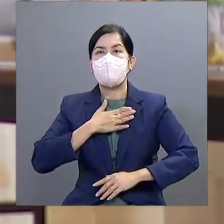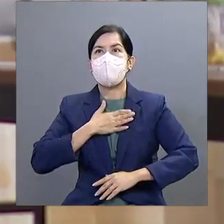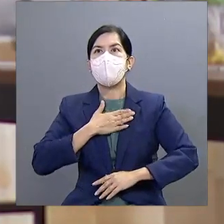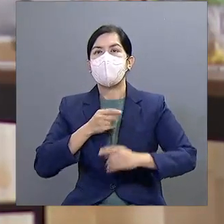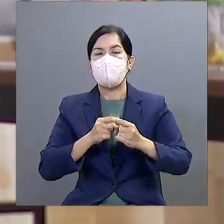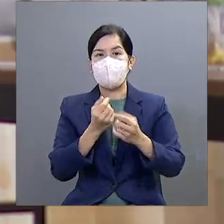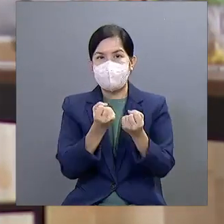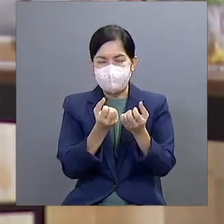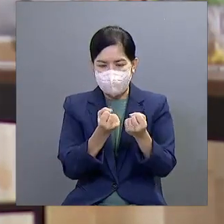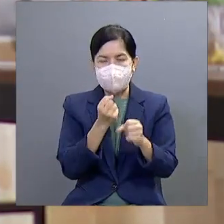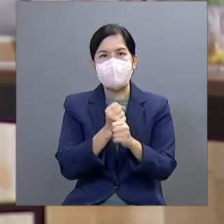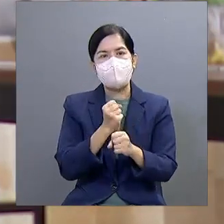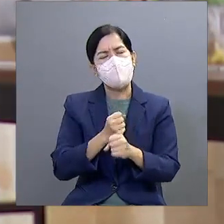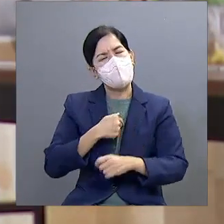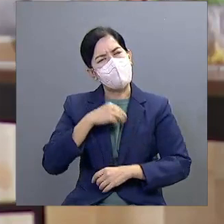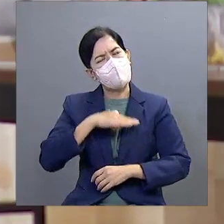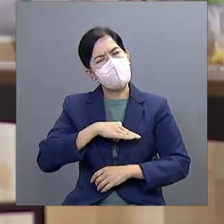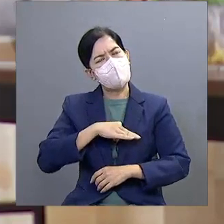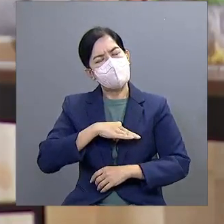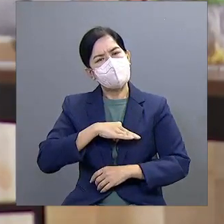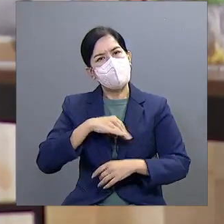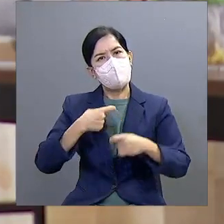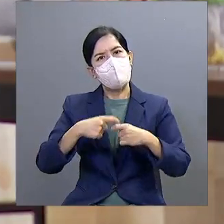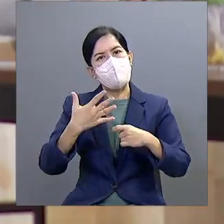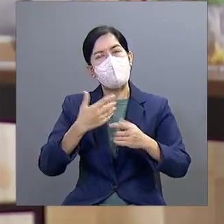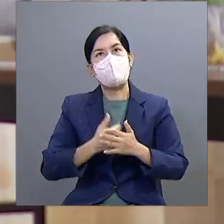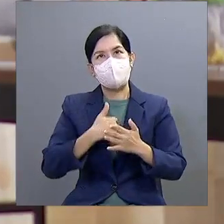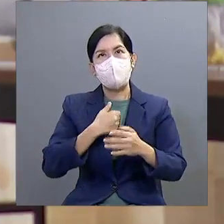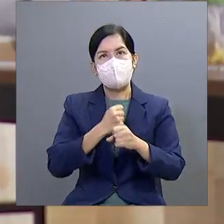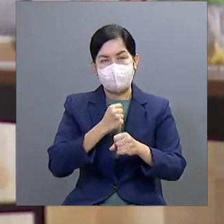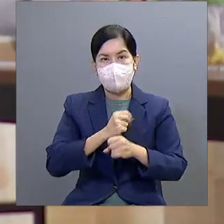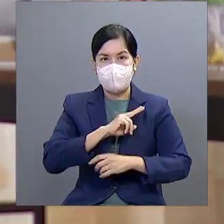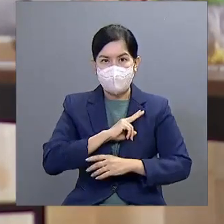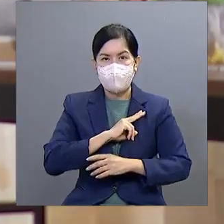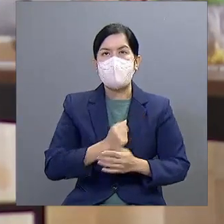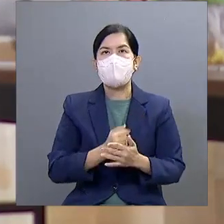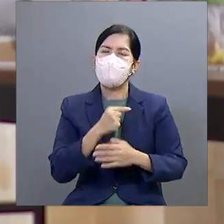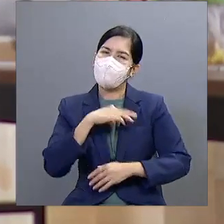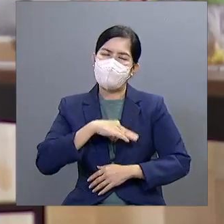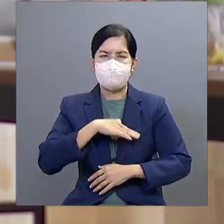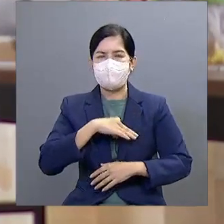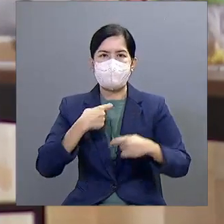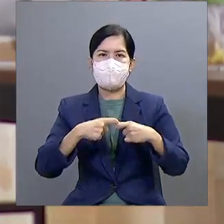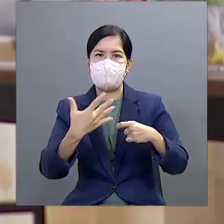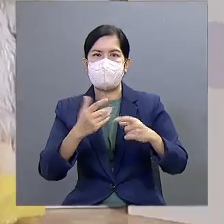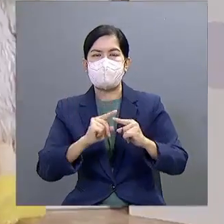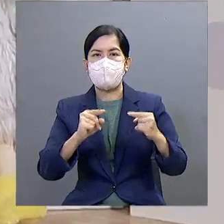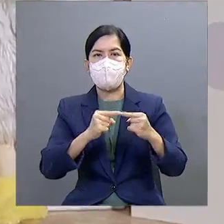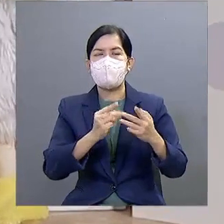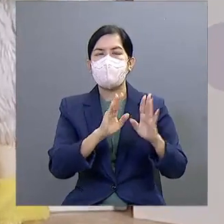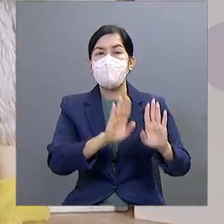ไม่ยากนะคะเพราะว่าชอบปั้นทุกชิ้นก็เลยไม่มีความรู้สึกว่ายากแต่ความยากของตุ๊กตาเนี่ย